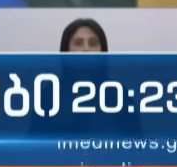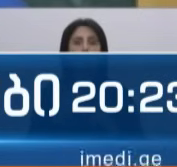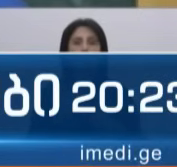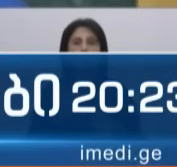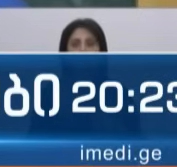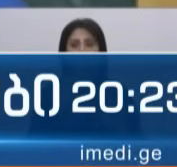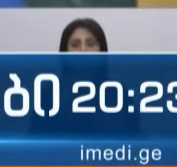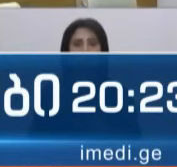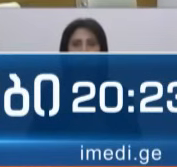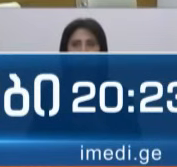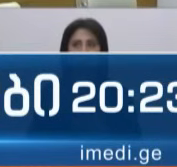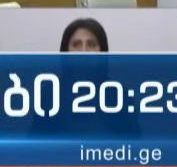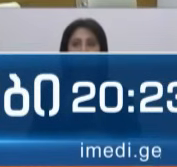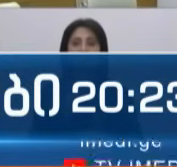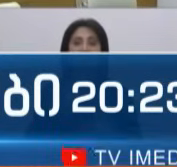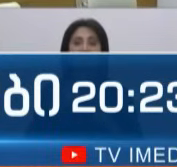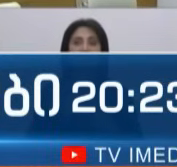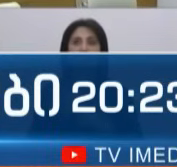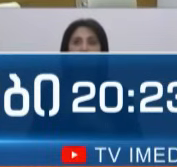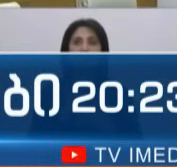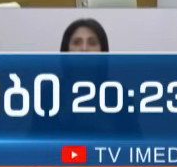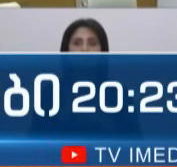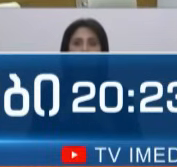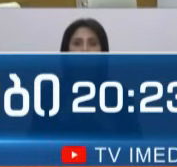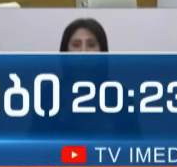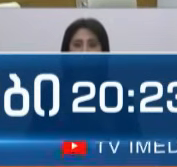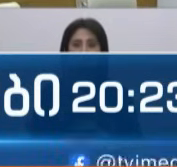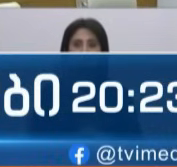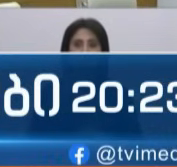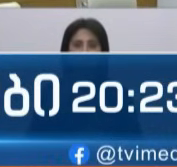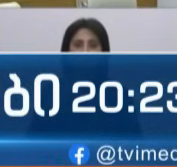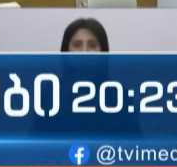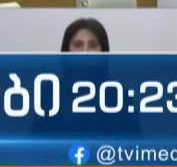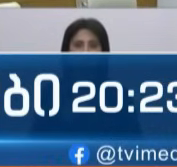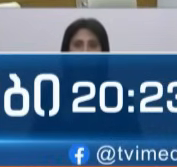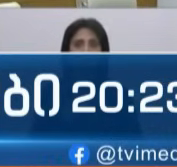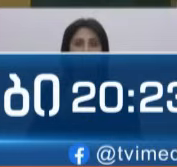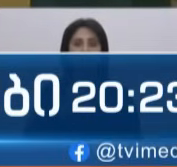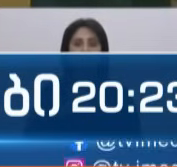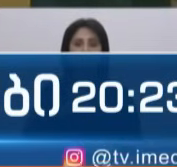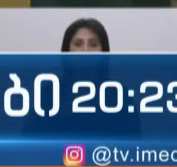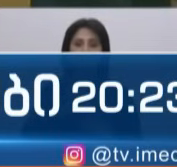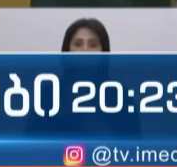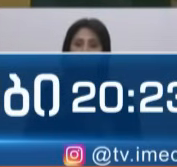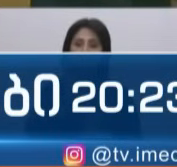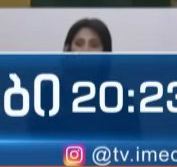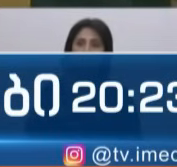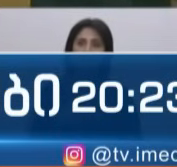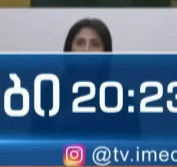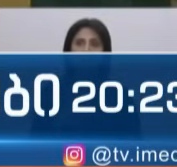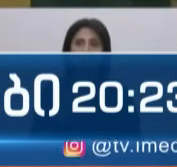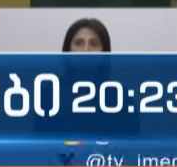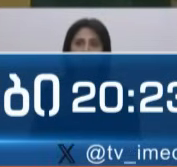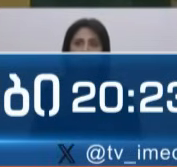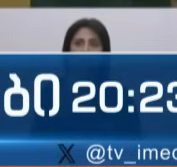შეგიძლიათ მოიკითხოთ, ვისგან და რატომ არის ეს კონკრეტული მოსამართლე პრივილეგირებული? რატომ სარგებლობს ეს კონკრეტული მოსამართლე,